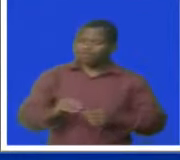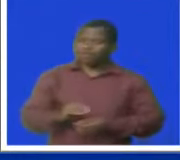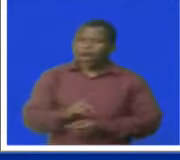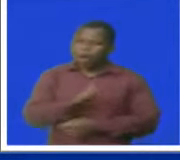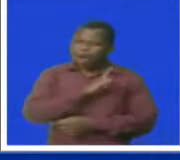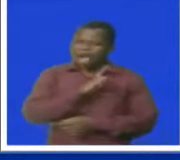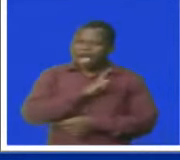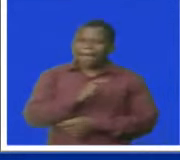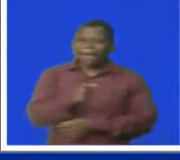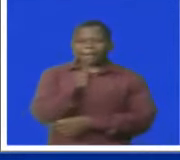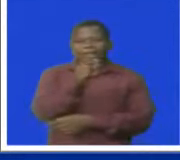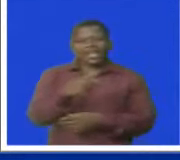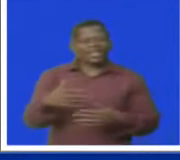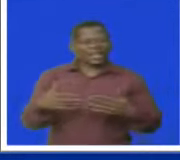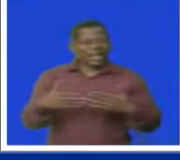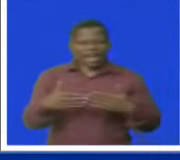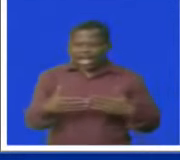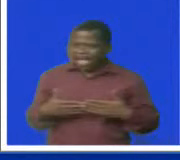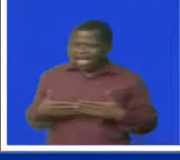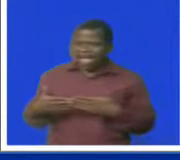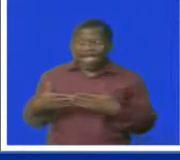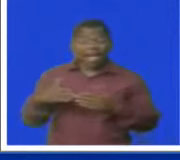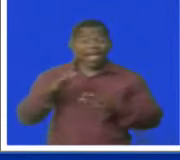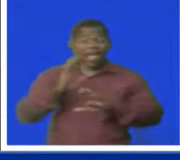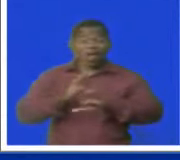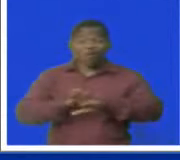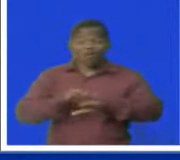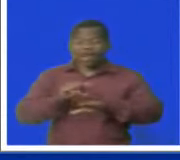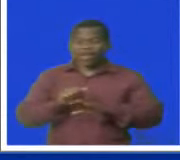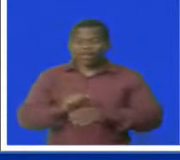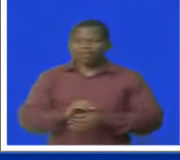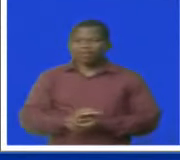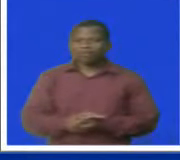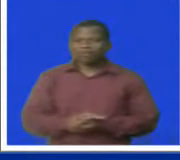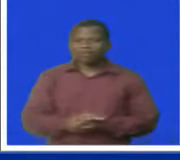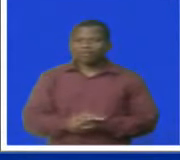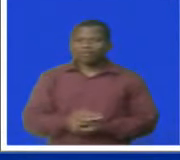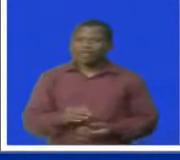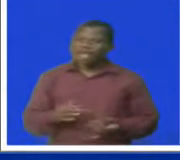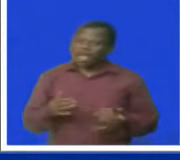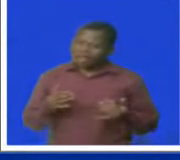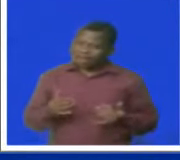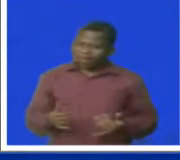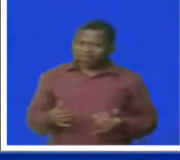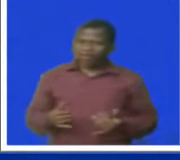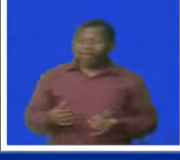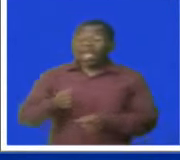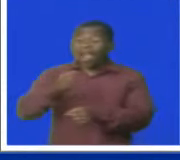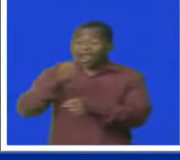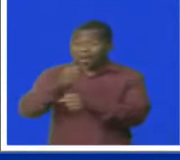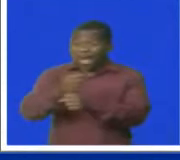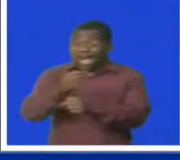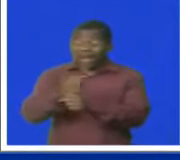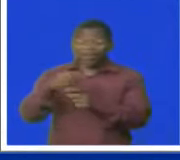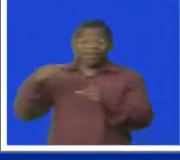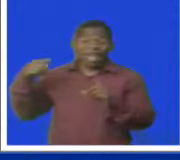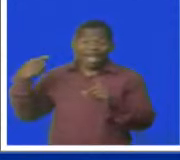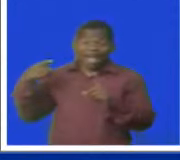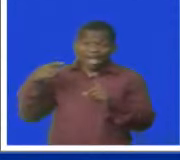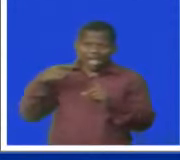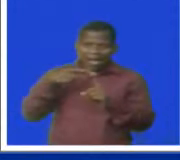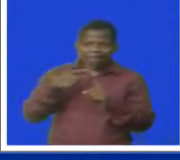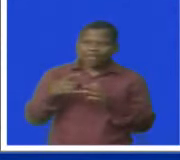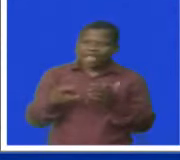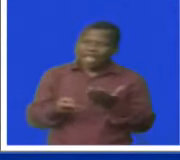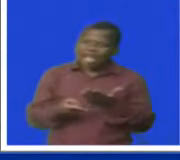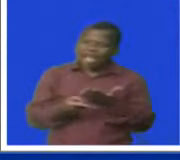lobabukile. Manje ke lothwa ke nawubuka ke lokhu lo msebenzi lona uqhamuka utokhuluma leto Tindzaba leto utotilungisa